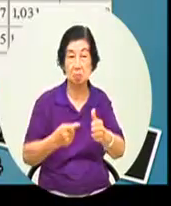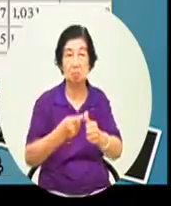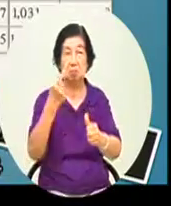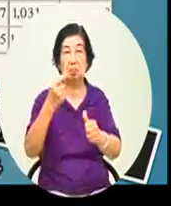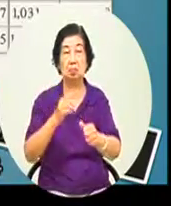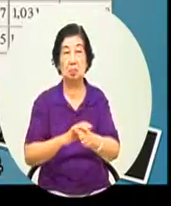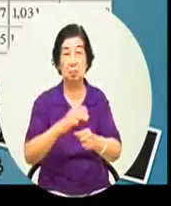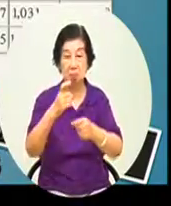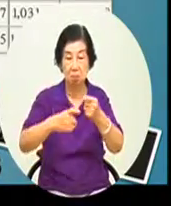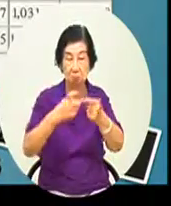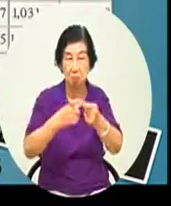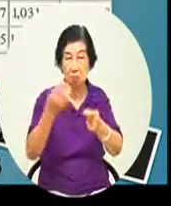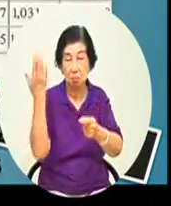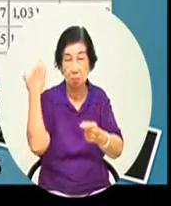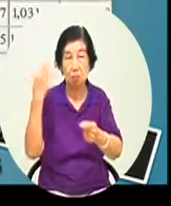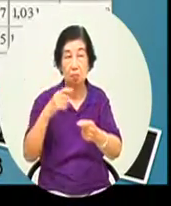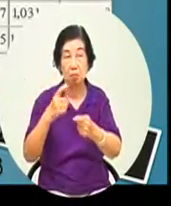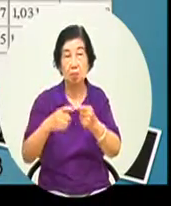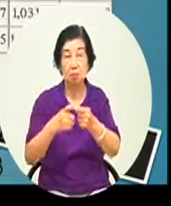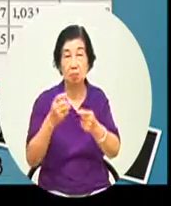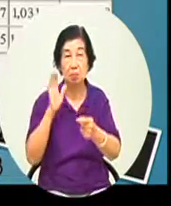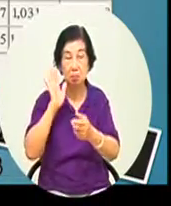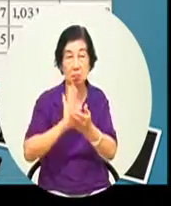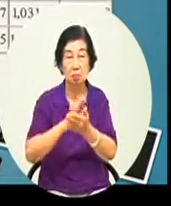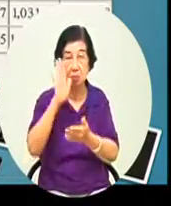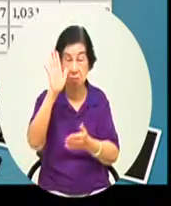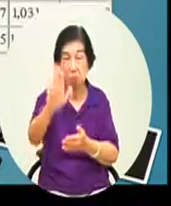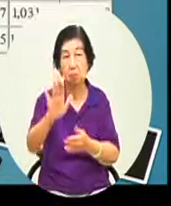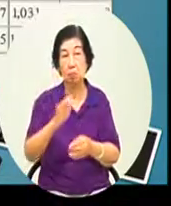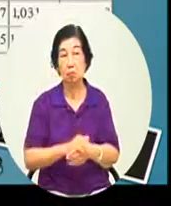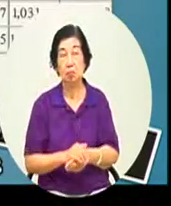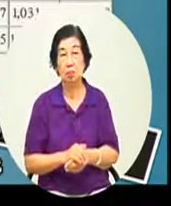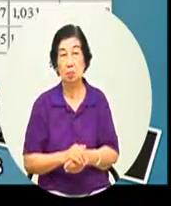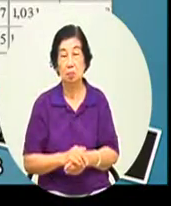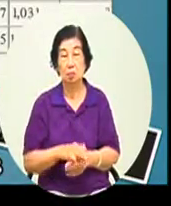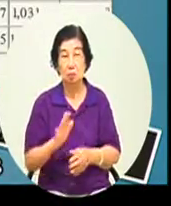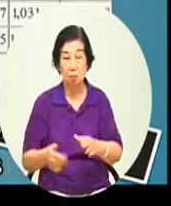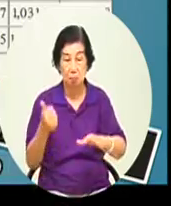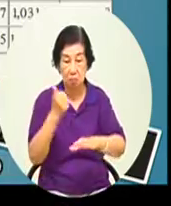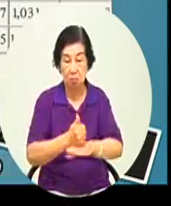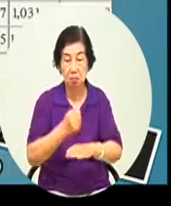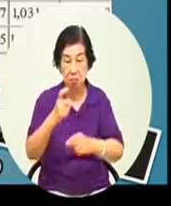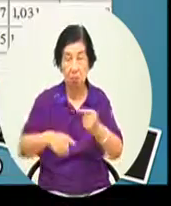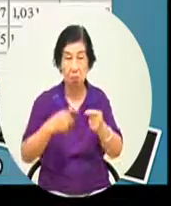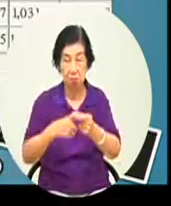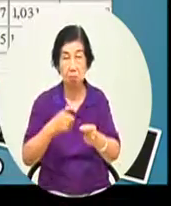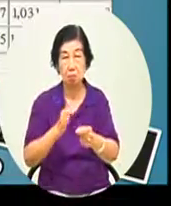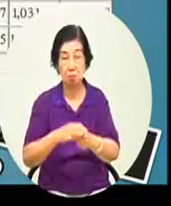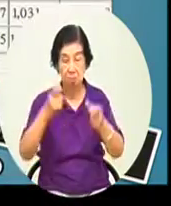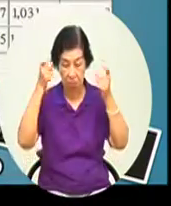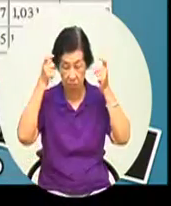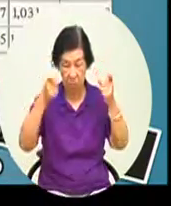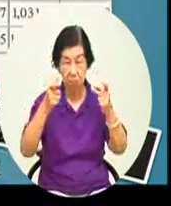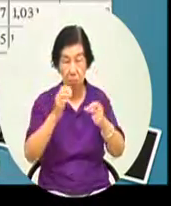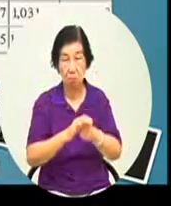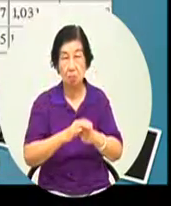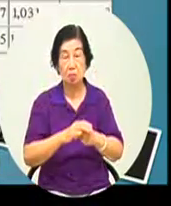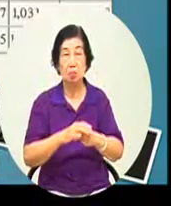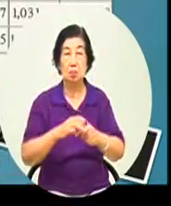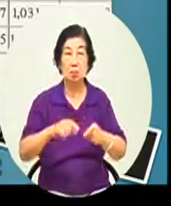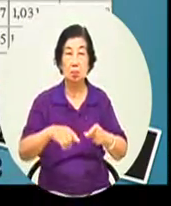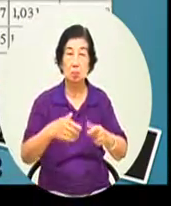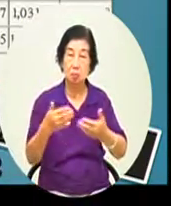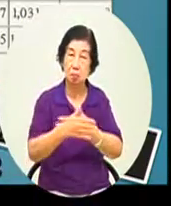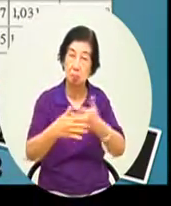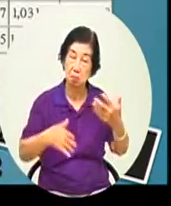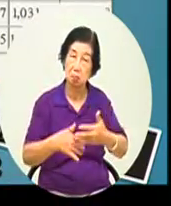十年后，哦，陈局市长哦，我南投公鸡嘛执政十年，那十年到底高雄市的交通状况是怎么样？大家就看